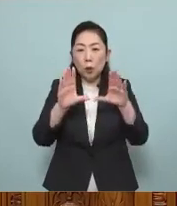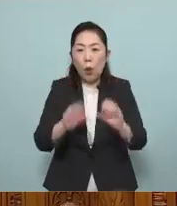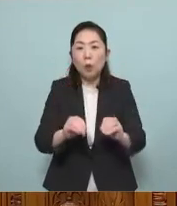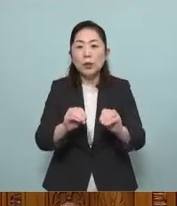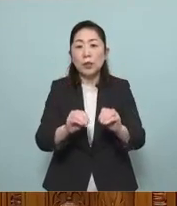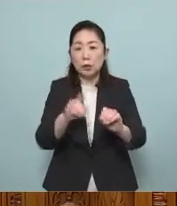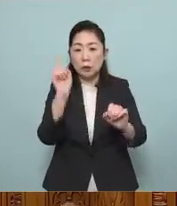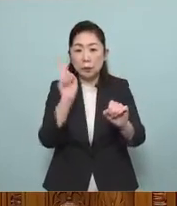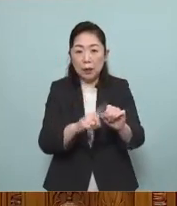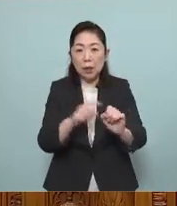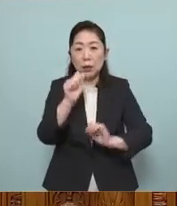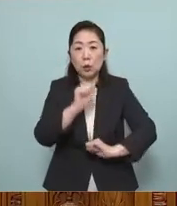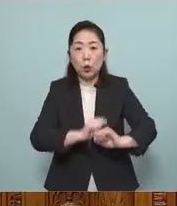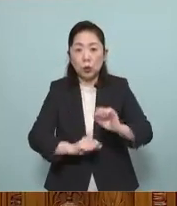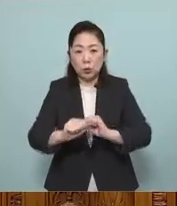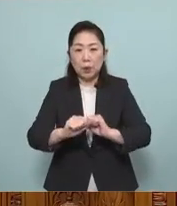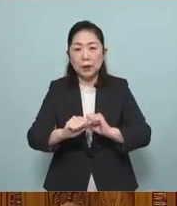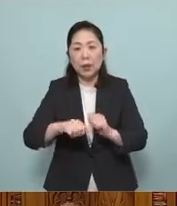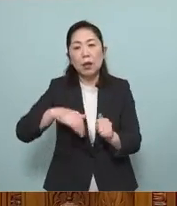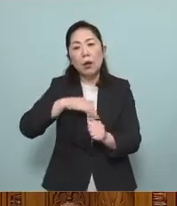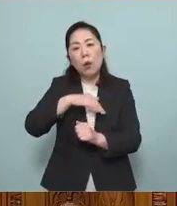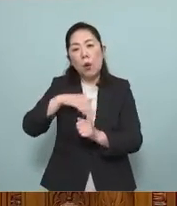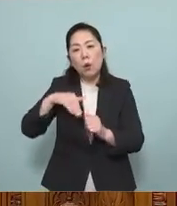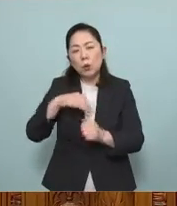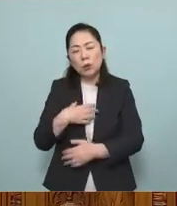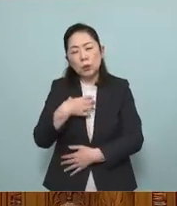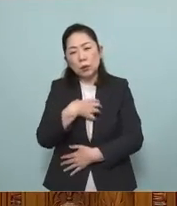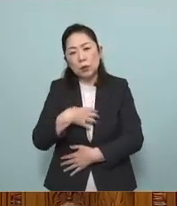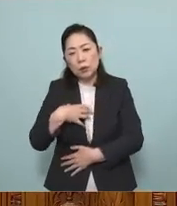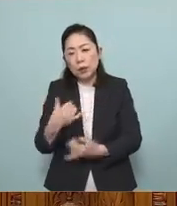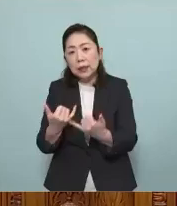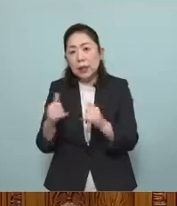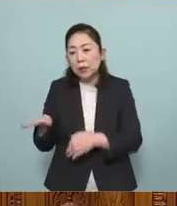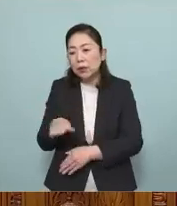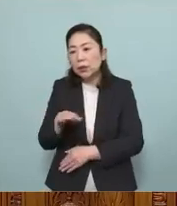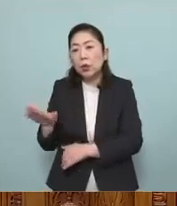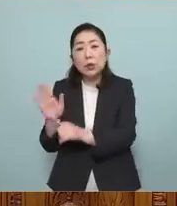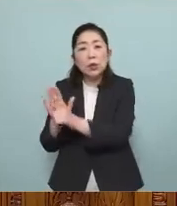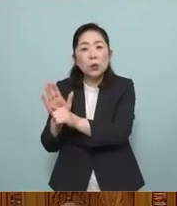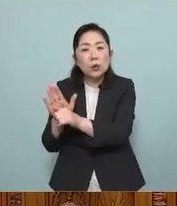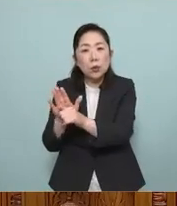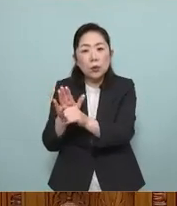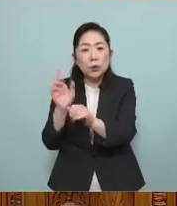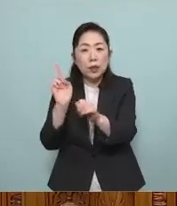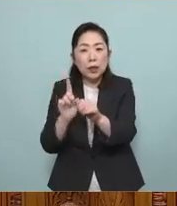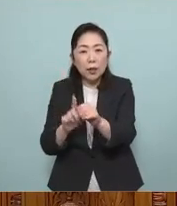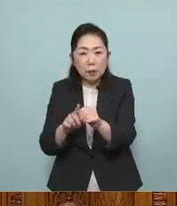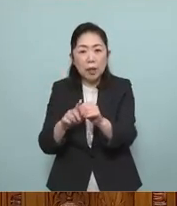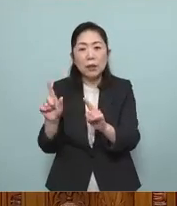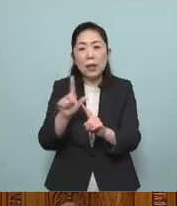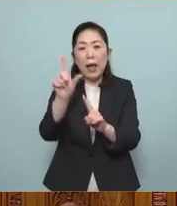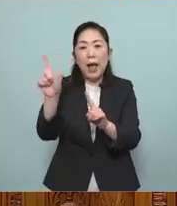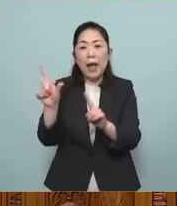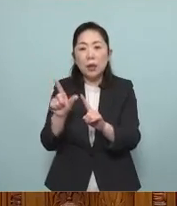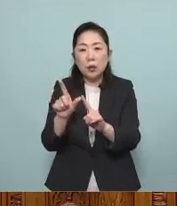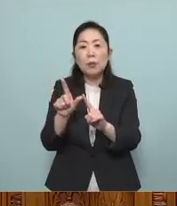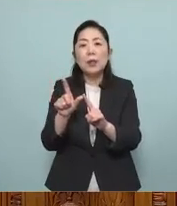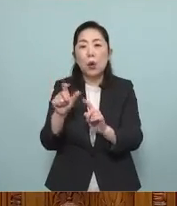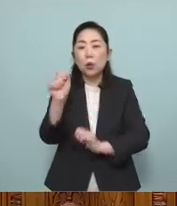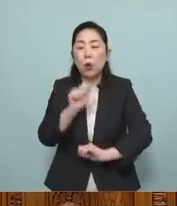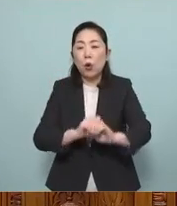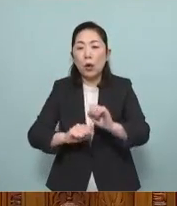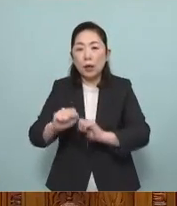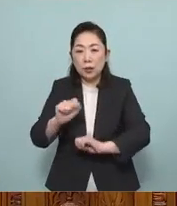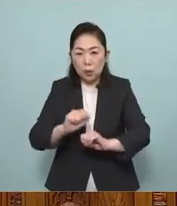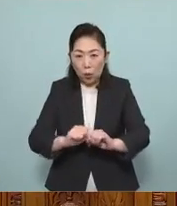ます。孤独、孤立に苦しむ方々に寄り添い、支えるため、NPO 等の活動をき